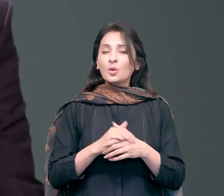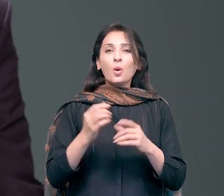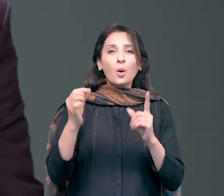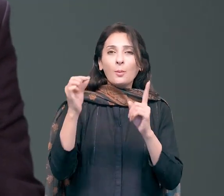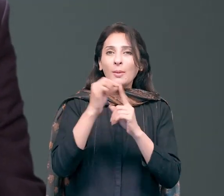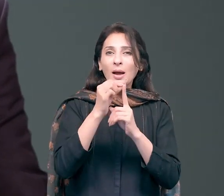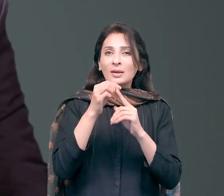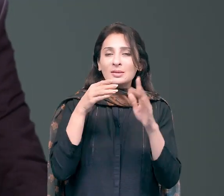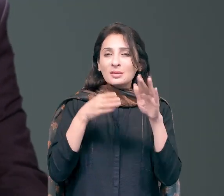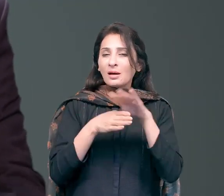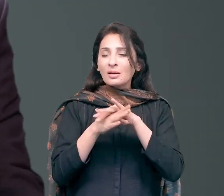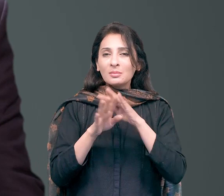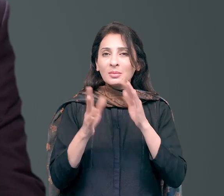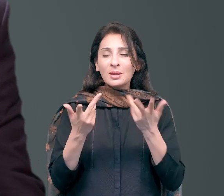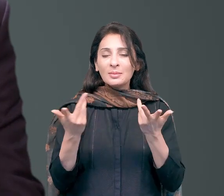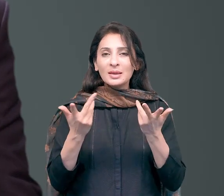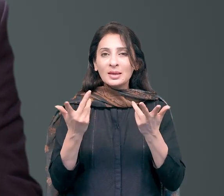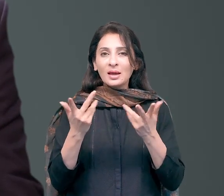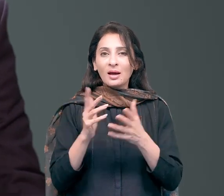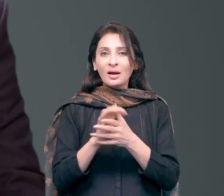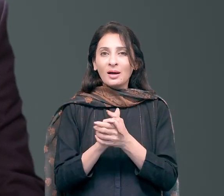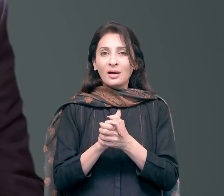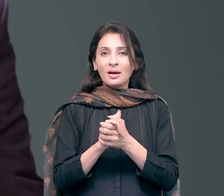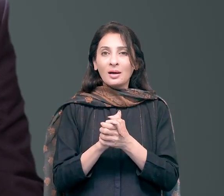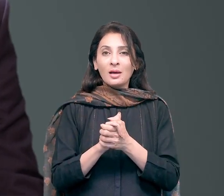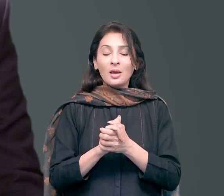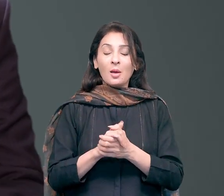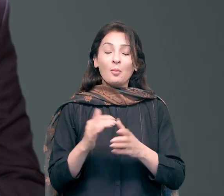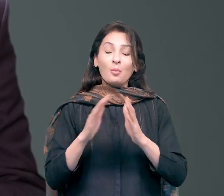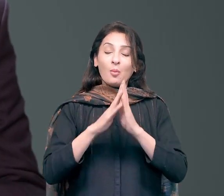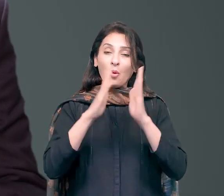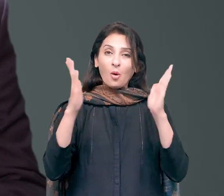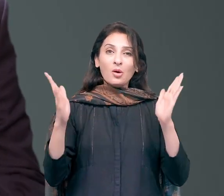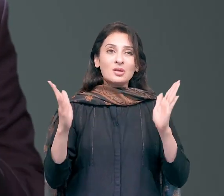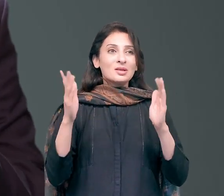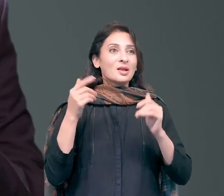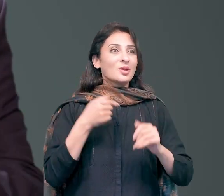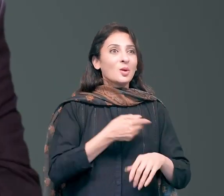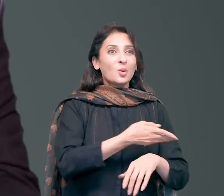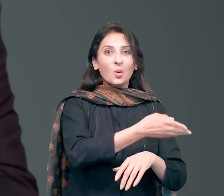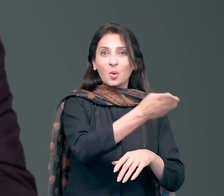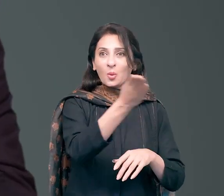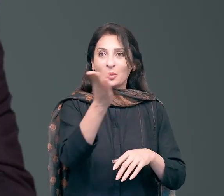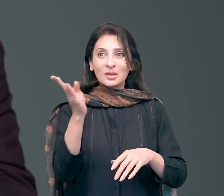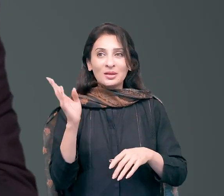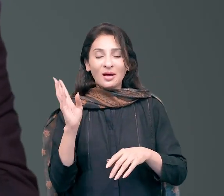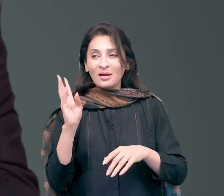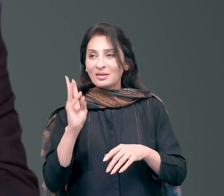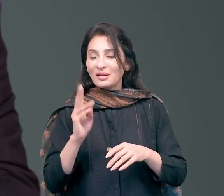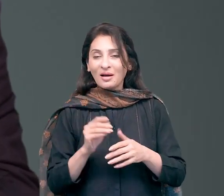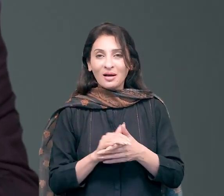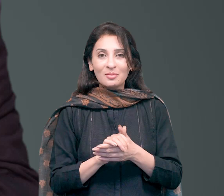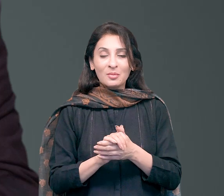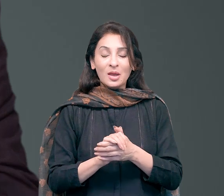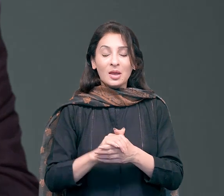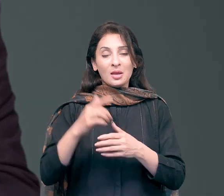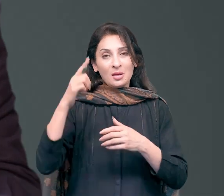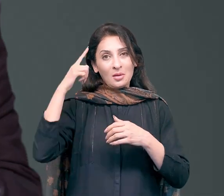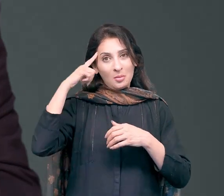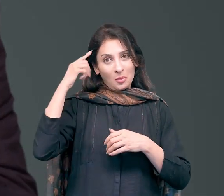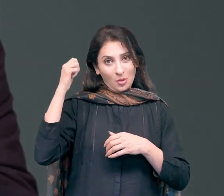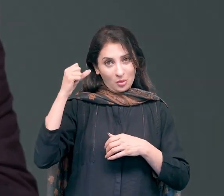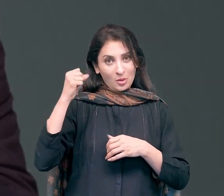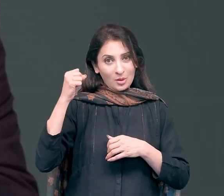میں نے کہا بہت بڑی تعداد میں تو لوگ اس پر پختہ یقین رکھتے ہیں کہ جو